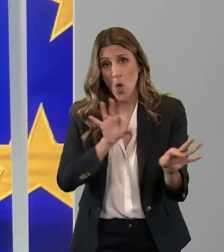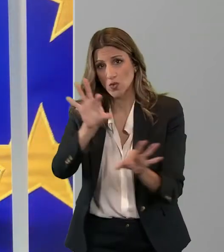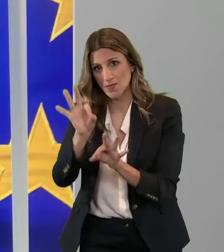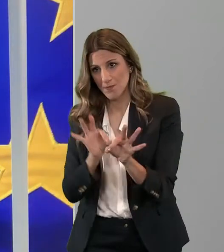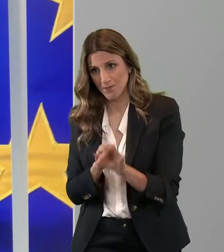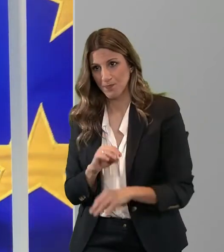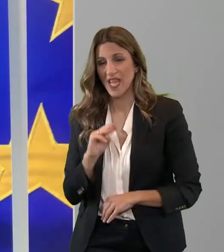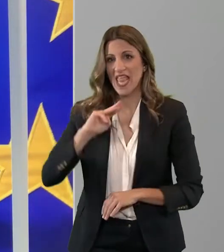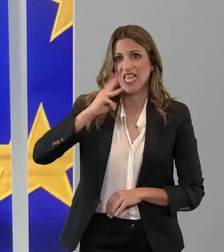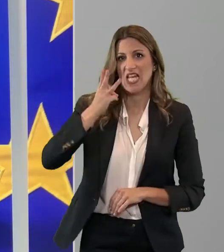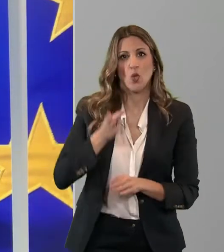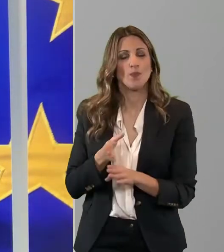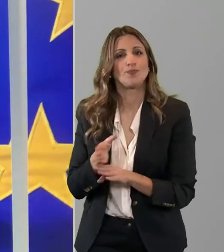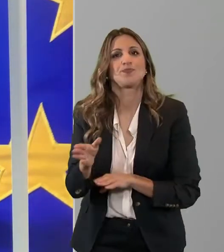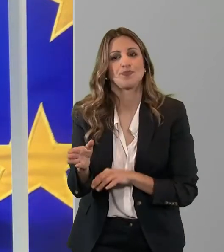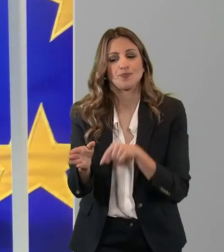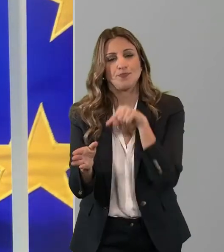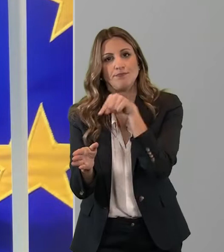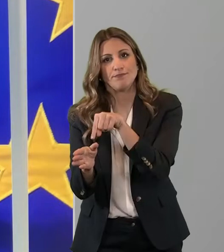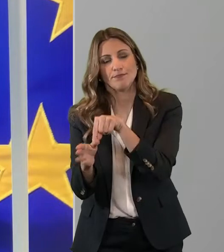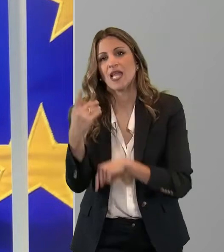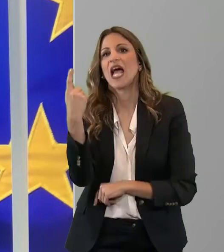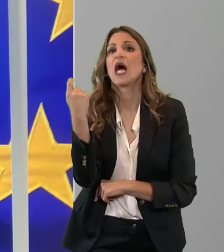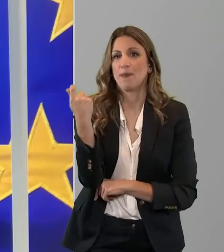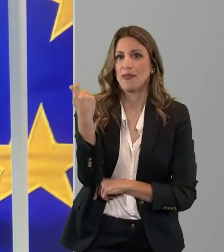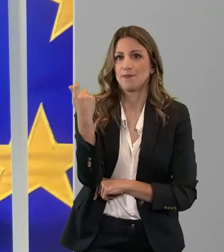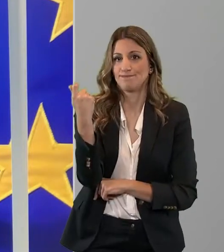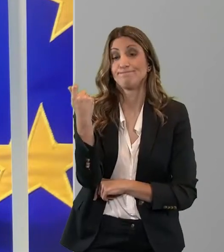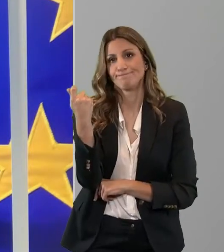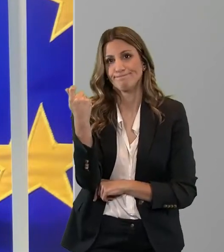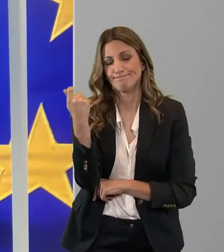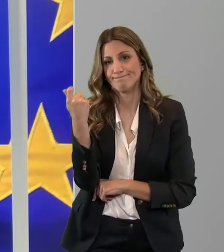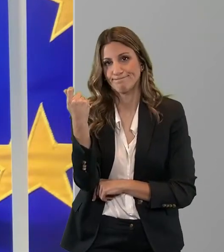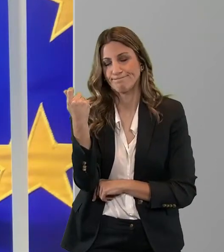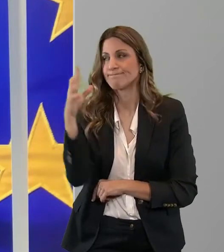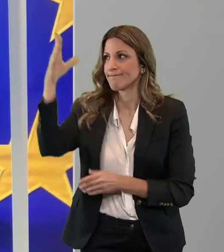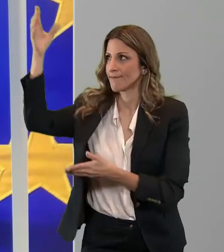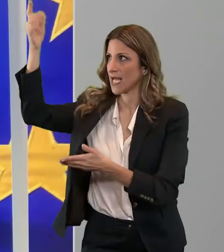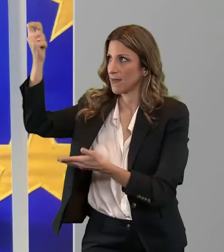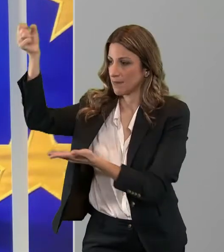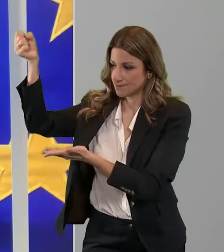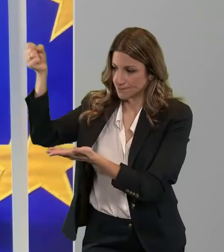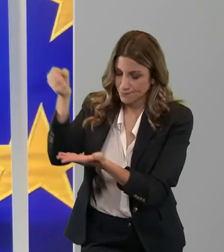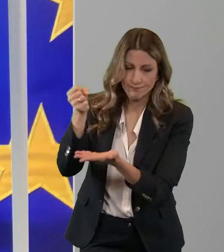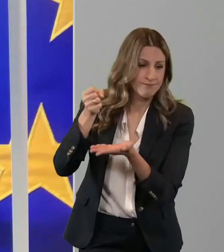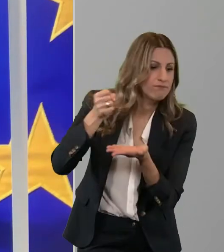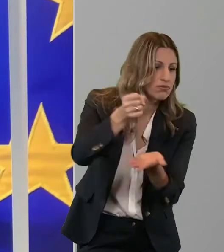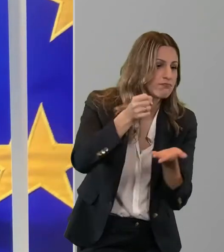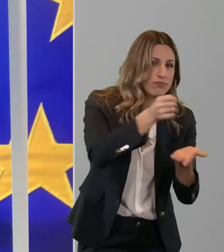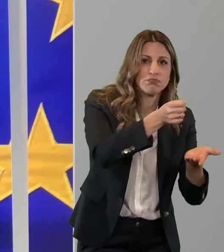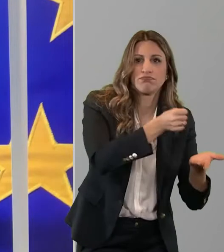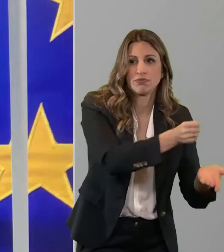τρίτος πυλώνας των πολιτικών μας είναι η χρηματοδότηση. Και κεντρικό στοιχείο της χρηματοδότησης είναι